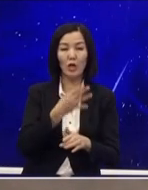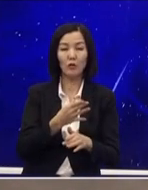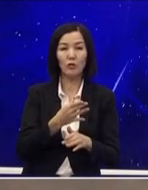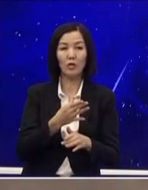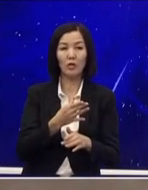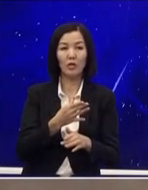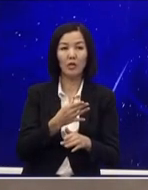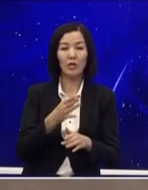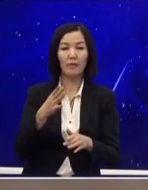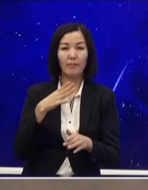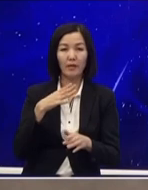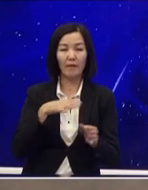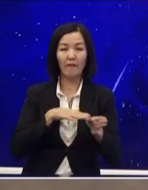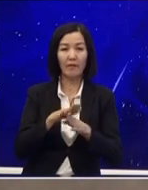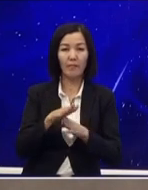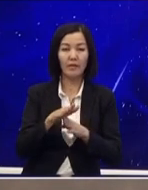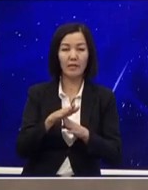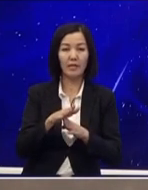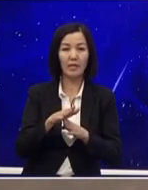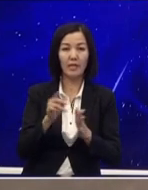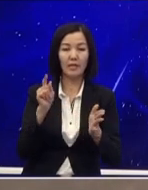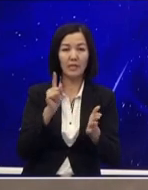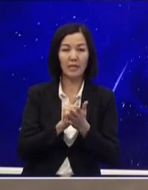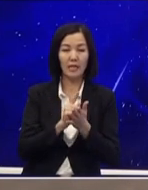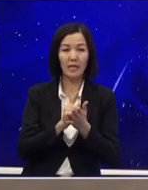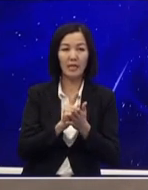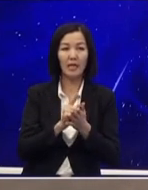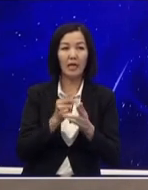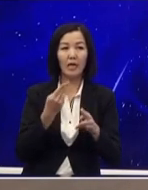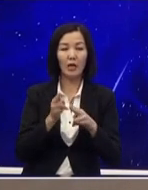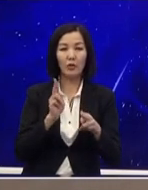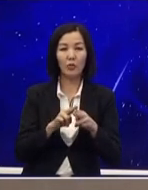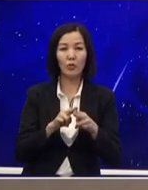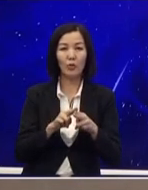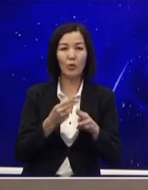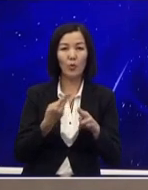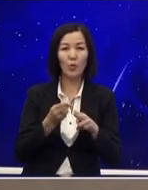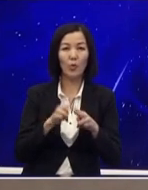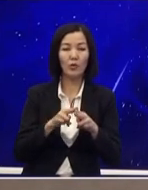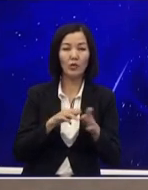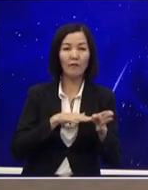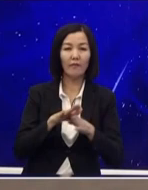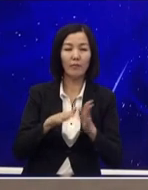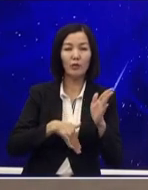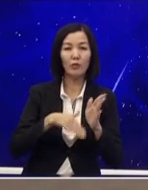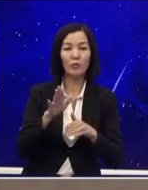поставленных задач, с которыми данный призыв справлялся очень хорошо, на должном уровне.